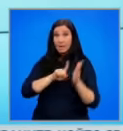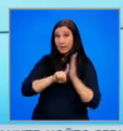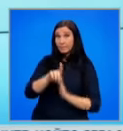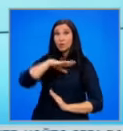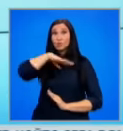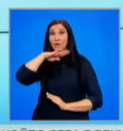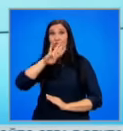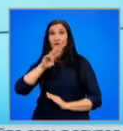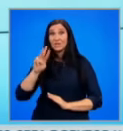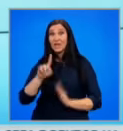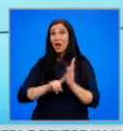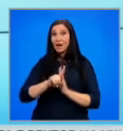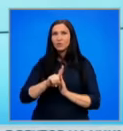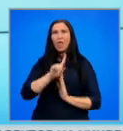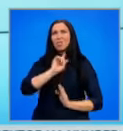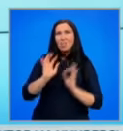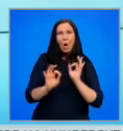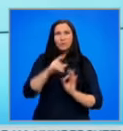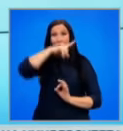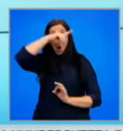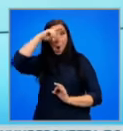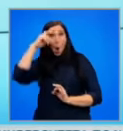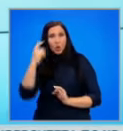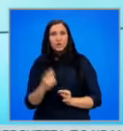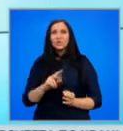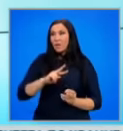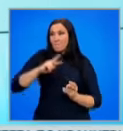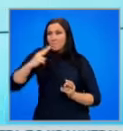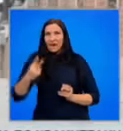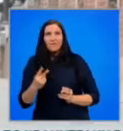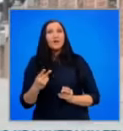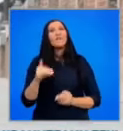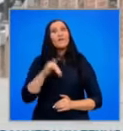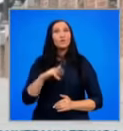43 градуса. Необичайните жеги се пренасят вече и в Южна Франция.